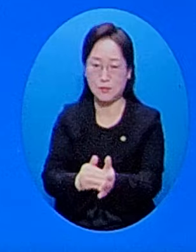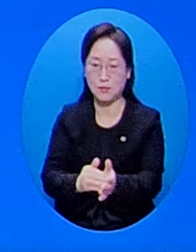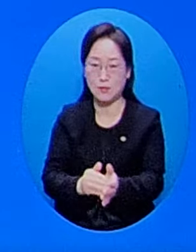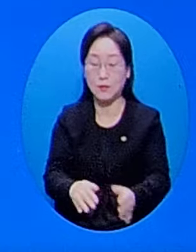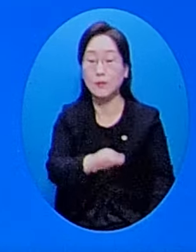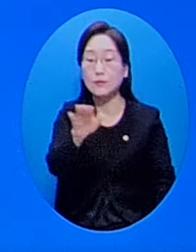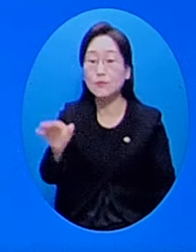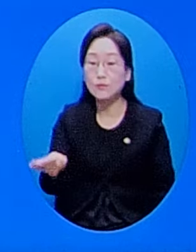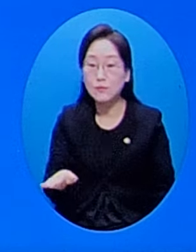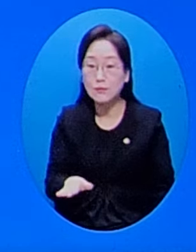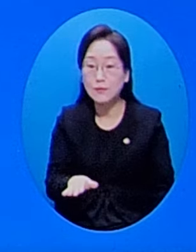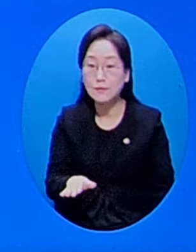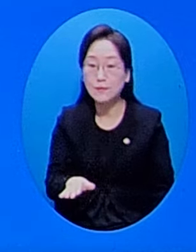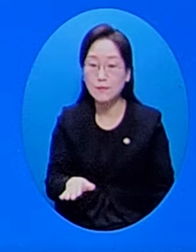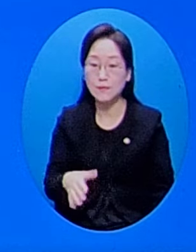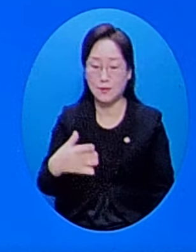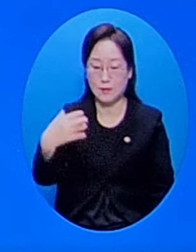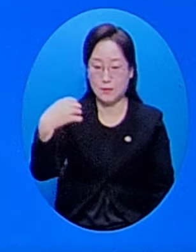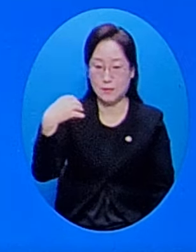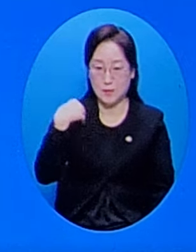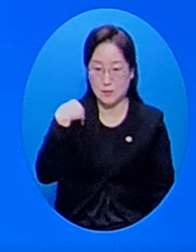우리는 우리에게 맡겨진